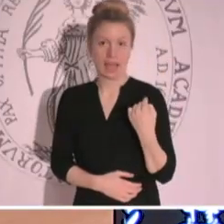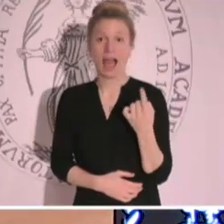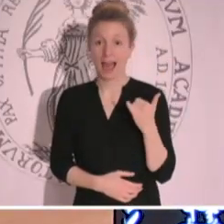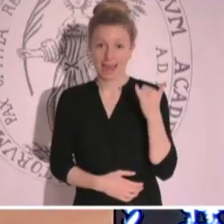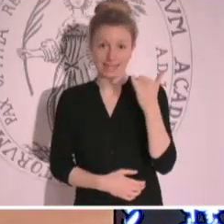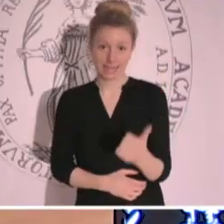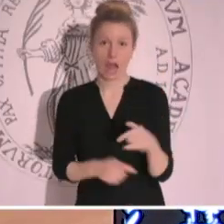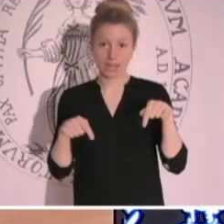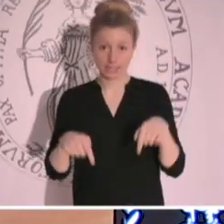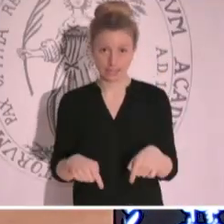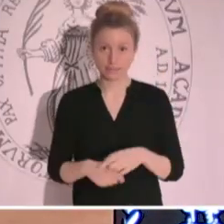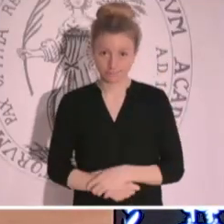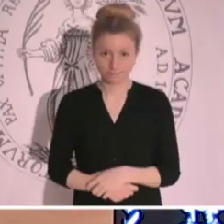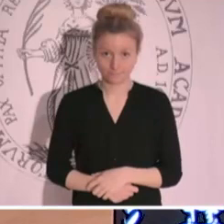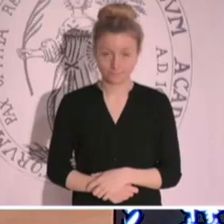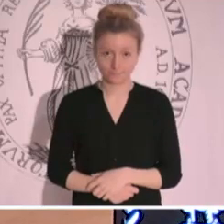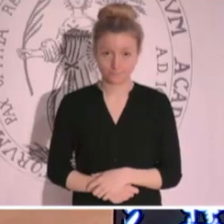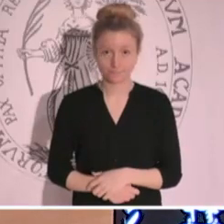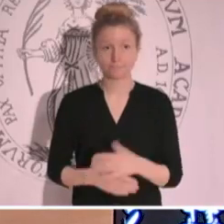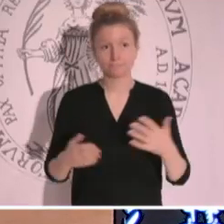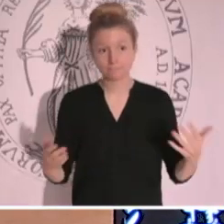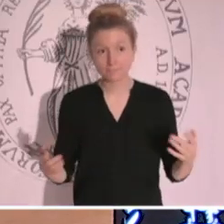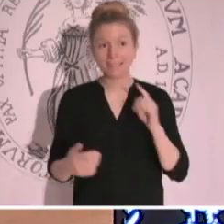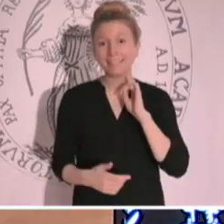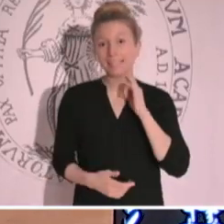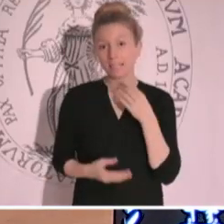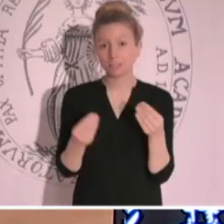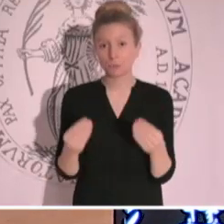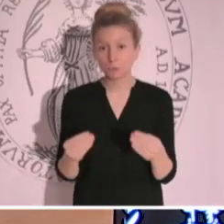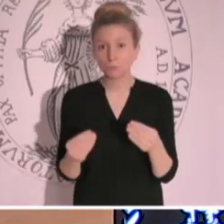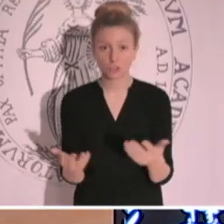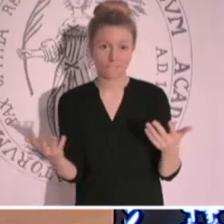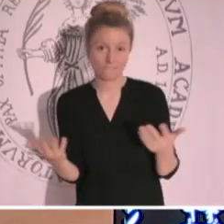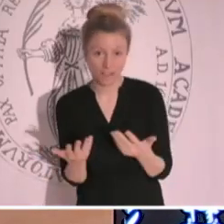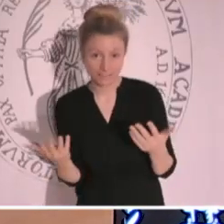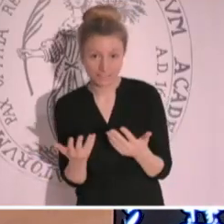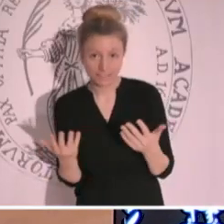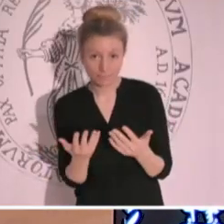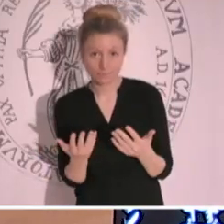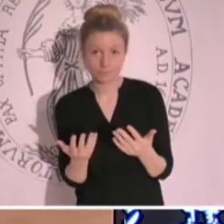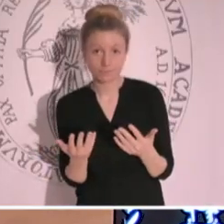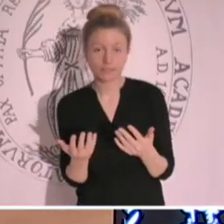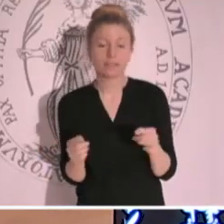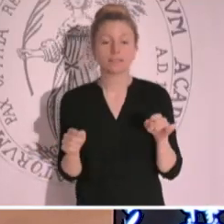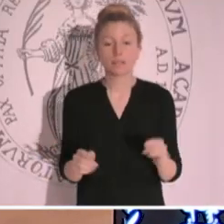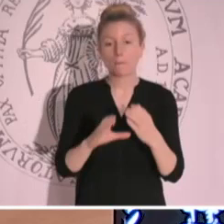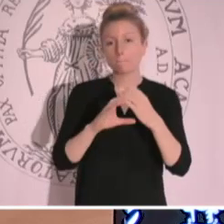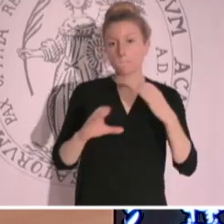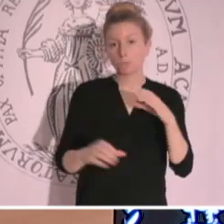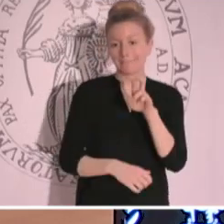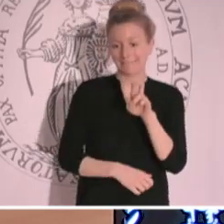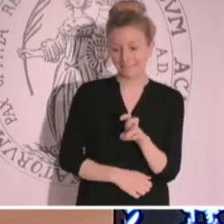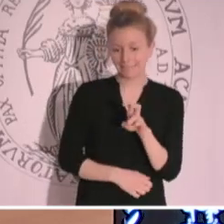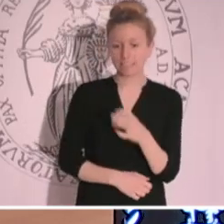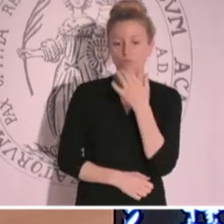kann es sogar passieren, dass der Bus auch mal hält, wenn Sie einen Busstopp aus Versehen gesehen haben, der hält